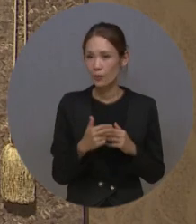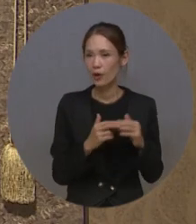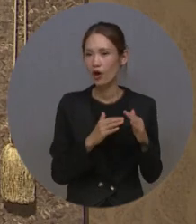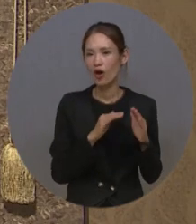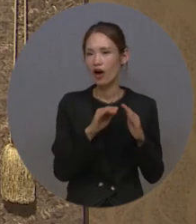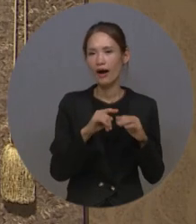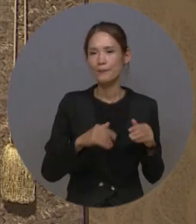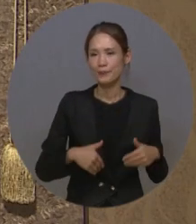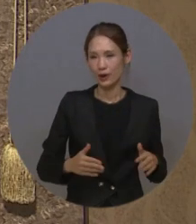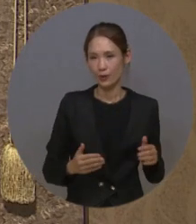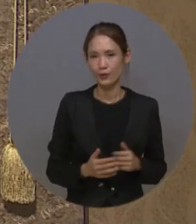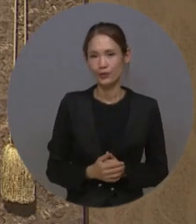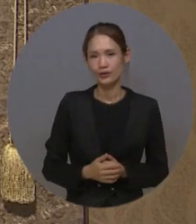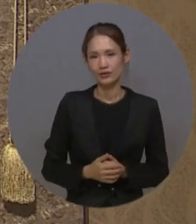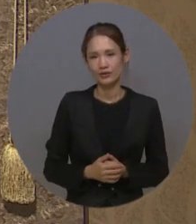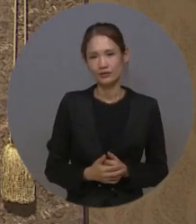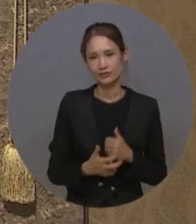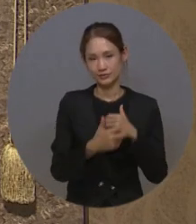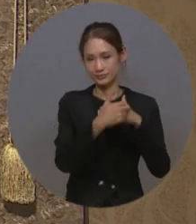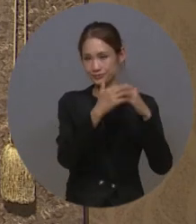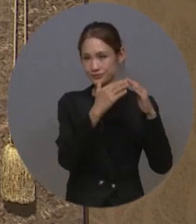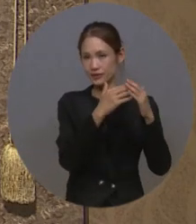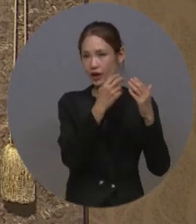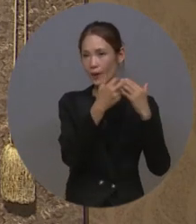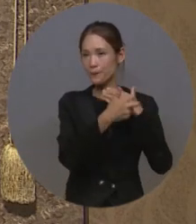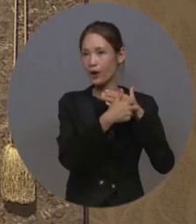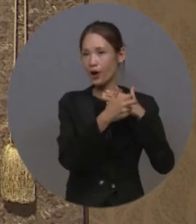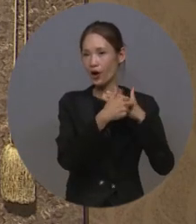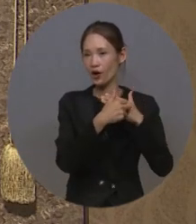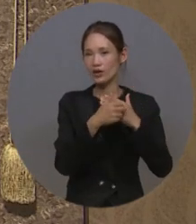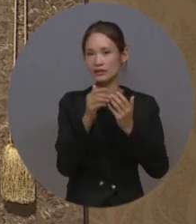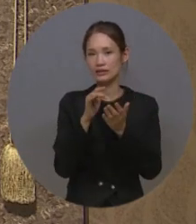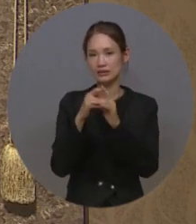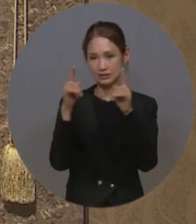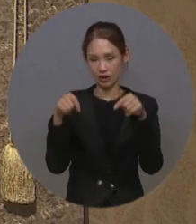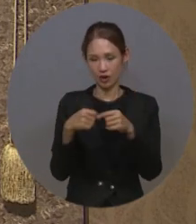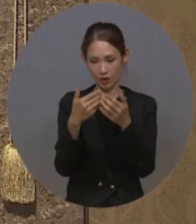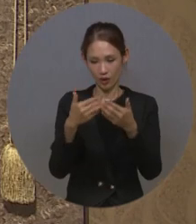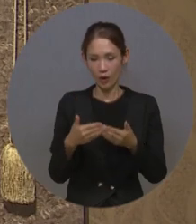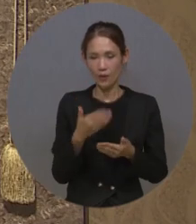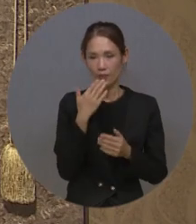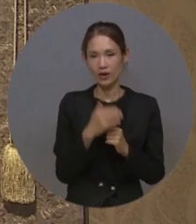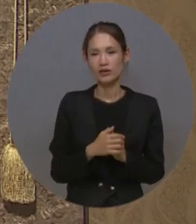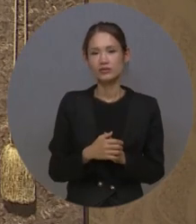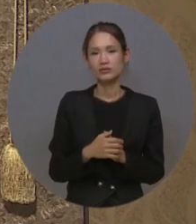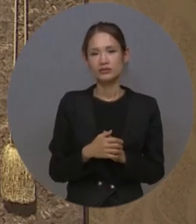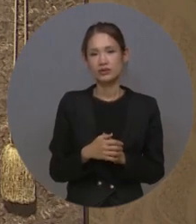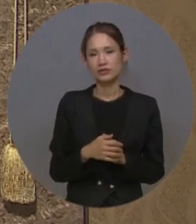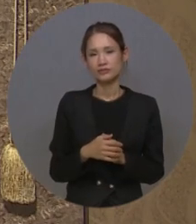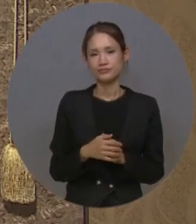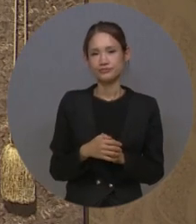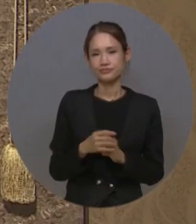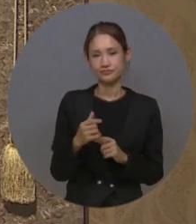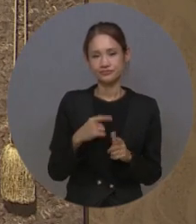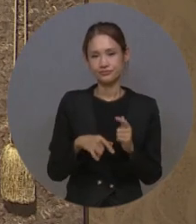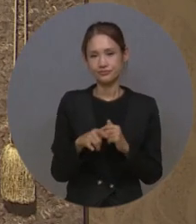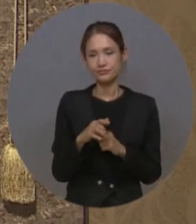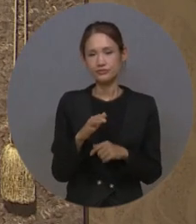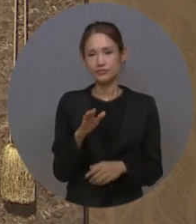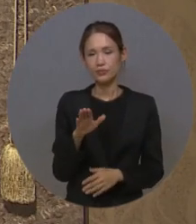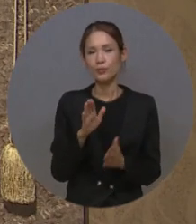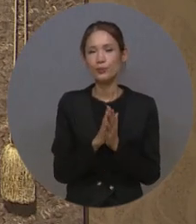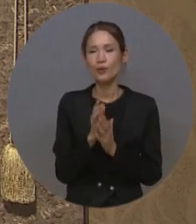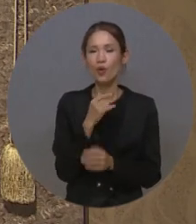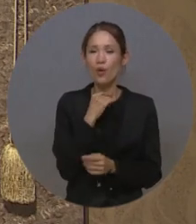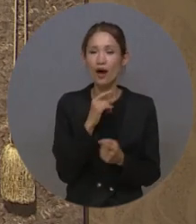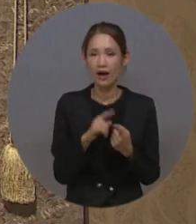있고 병원에서 진단받고 이제 처방받아서 할 수도 있고 네. 그런 이제 좀 더 자기가 원하는 대로 할